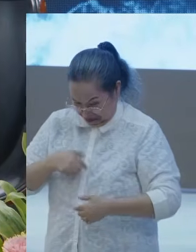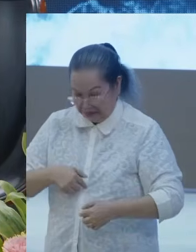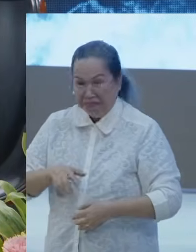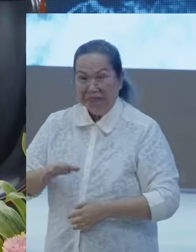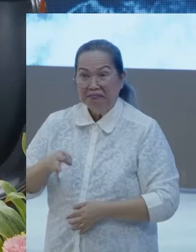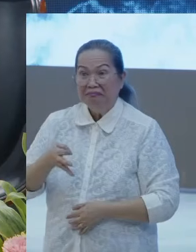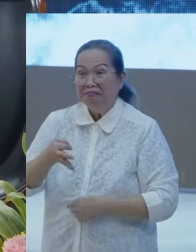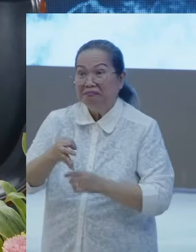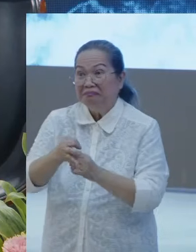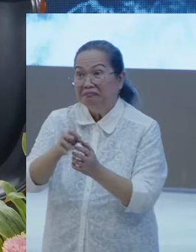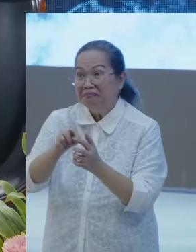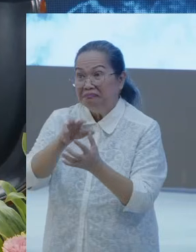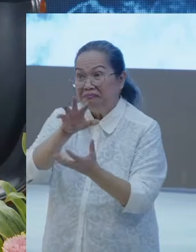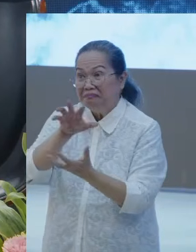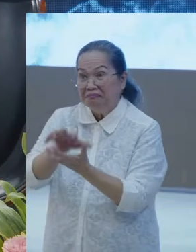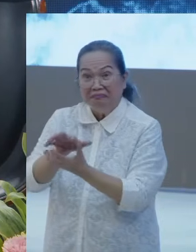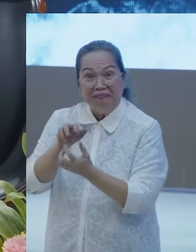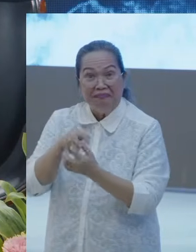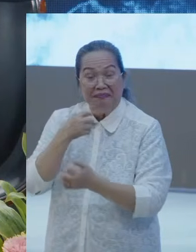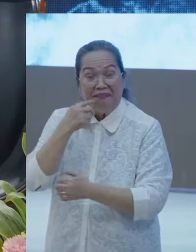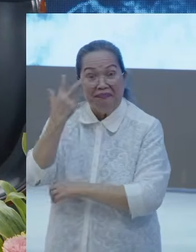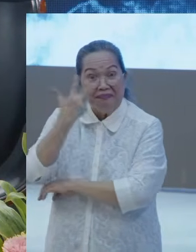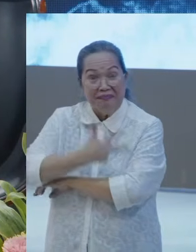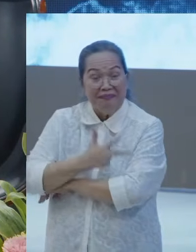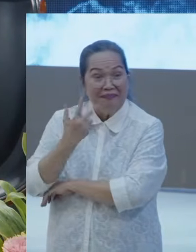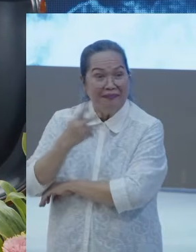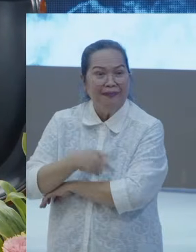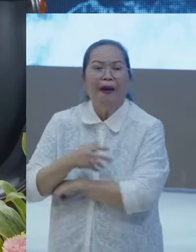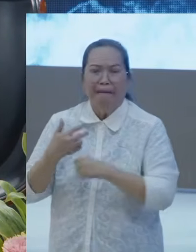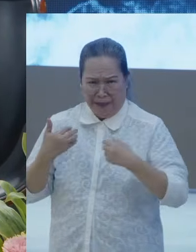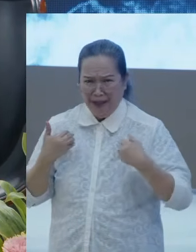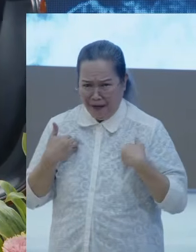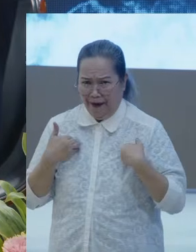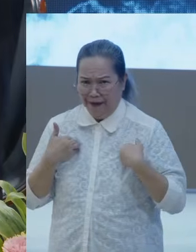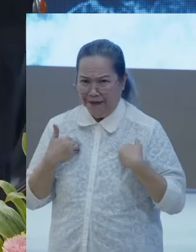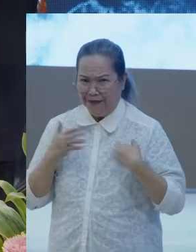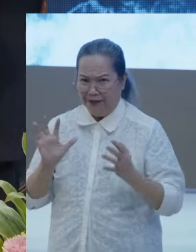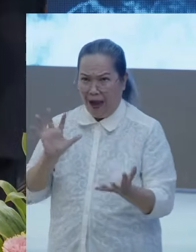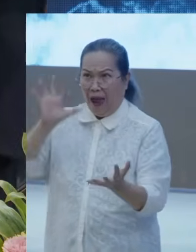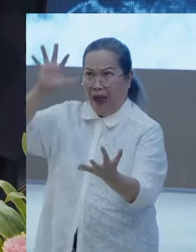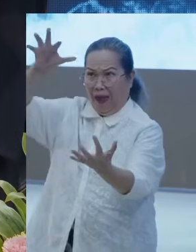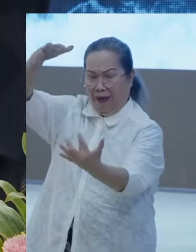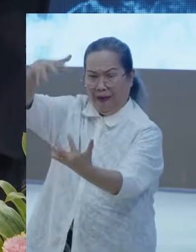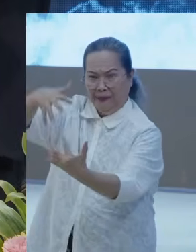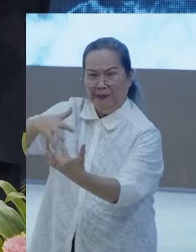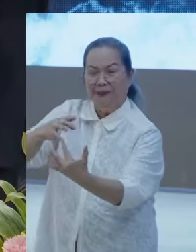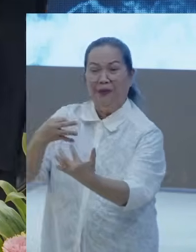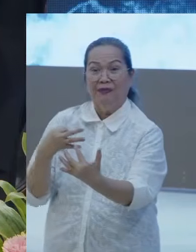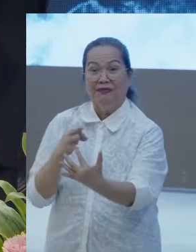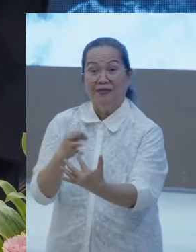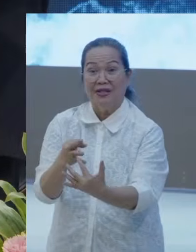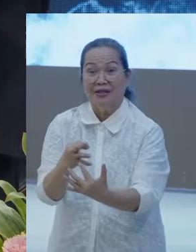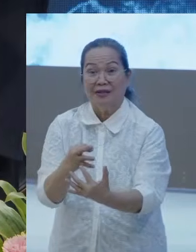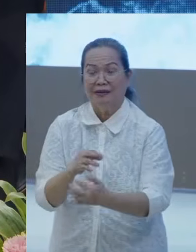mga historical events ng mga taong nilamon ng isang malaking isda, isang